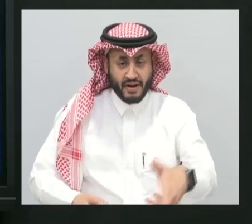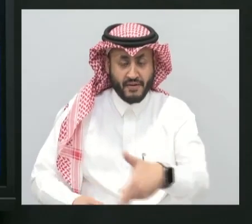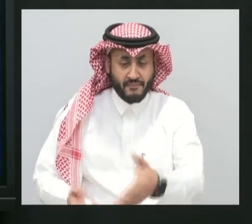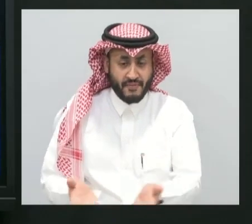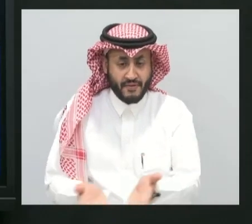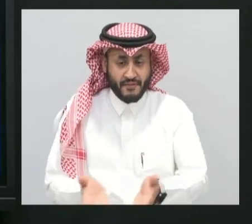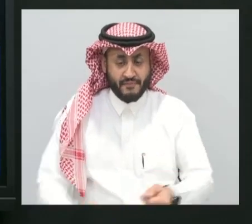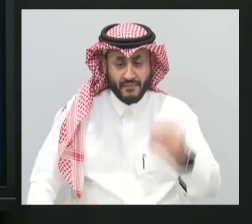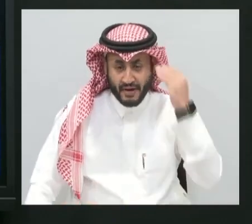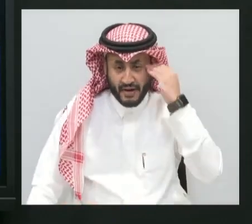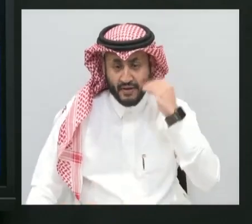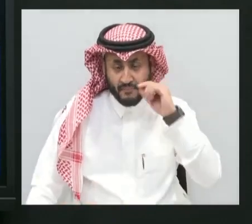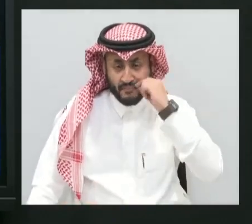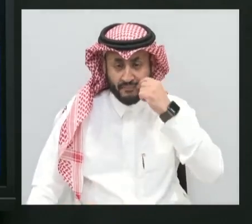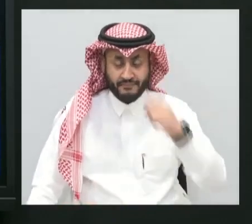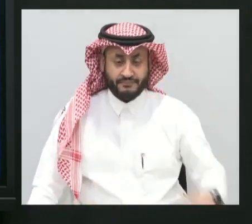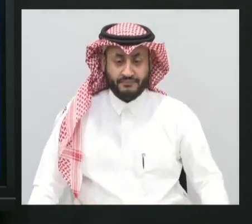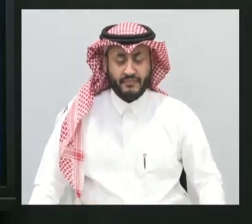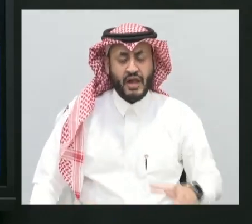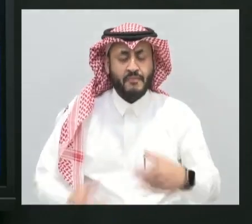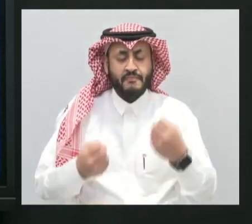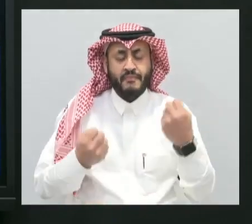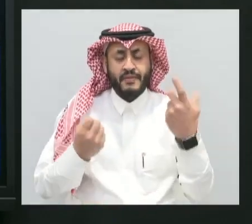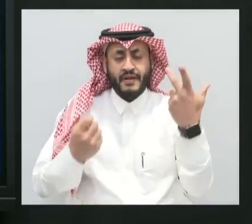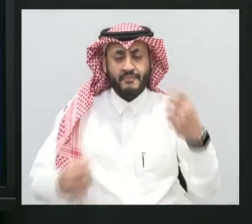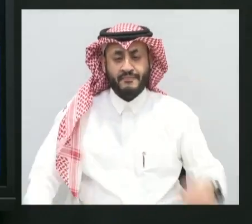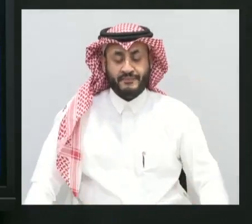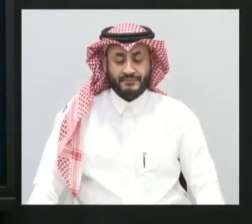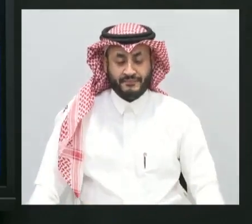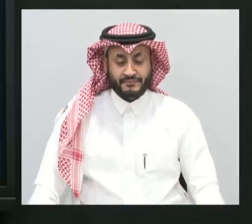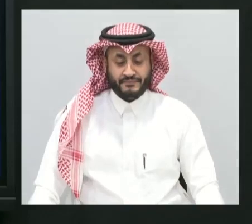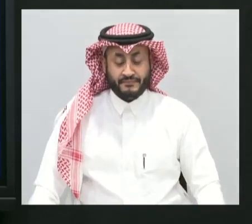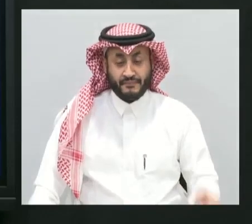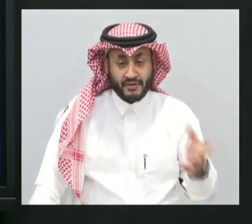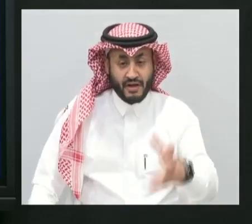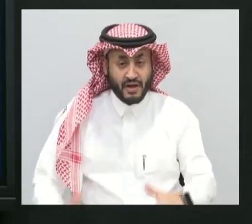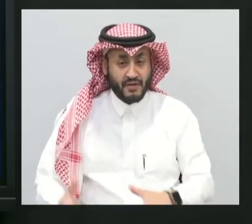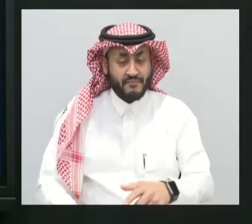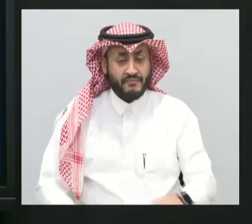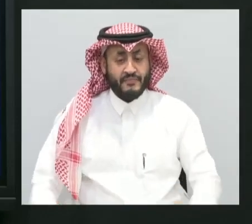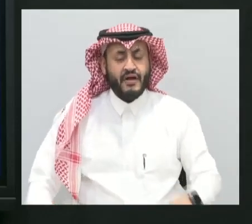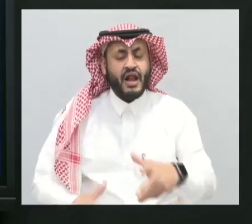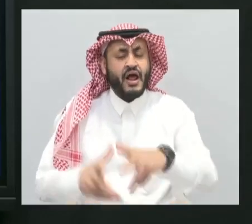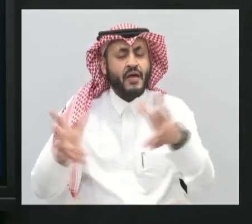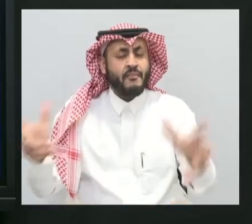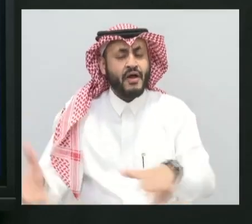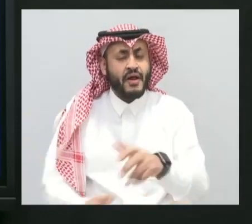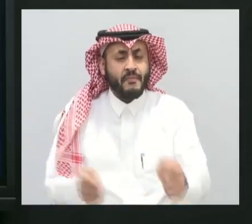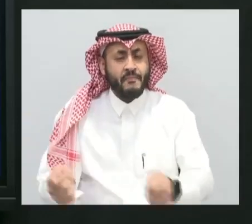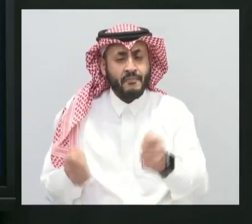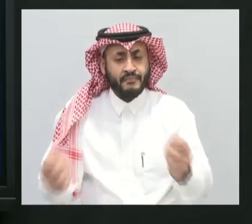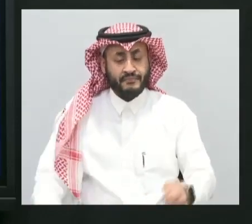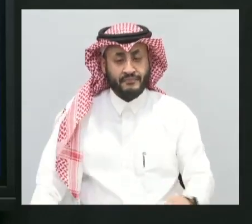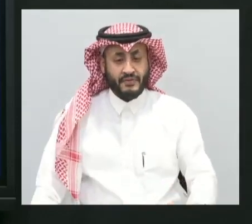وطالباتنا حياكم الله في هذا اليوم الجميل والرائع والذي نقوم بعمل اثراءات ومراجعه